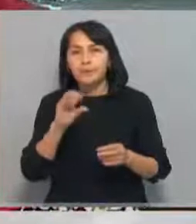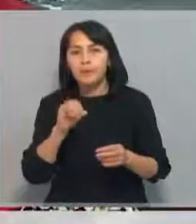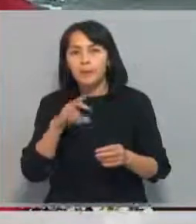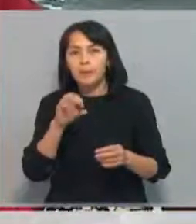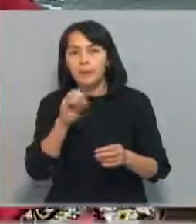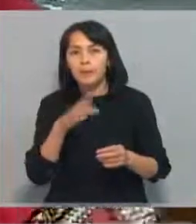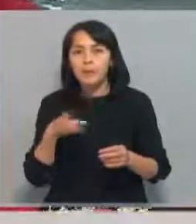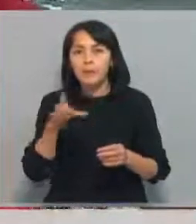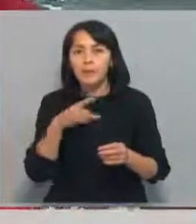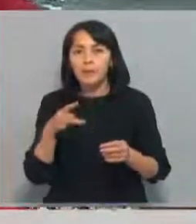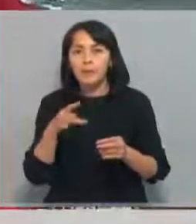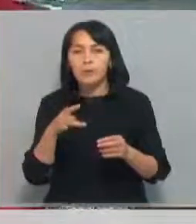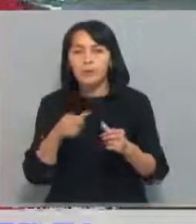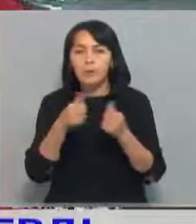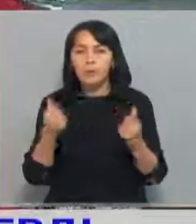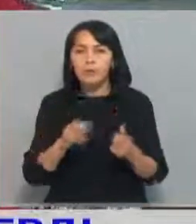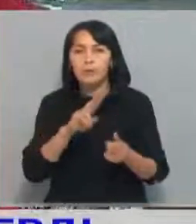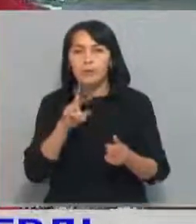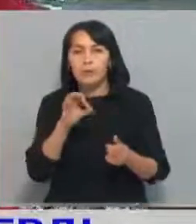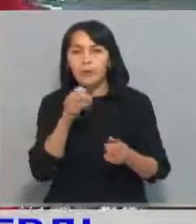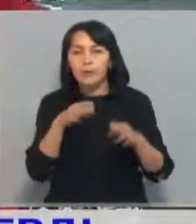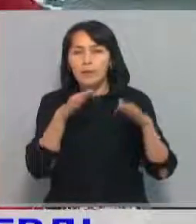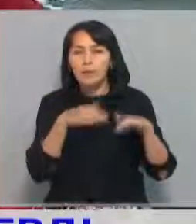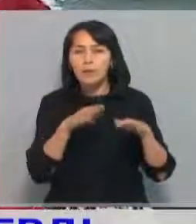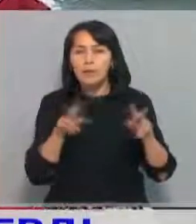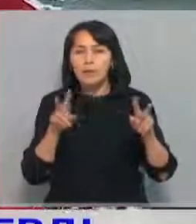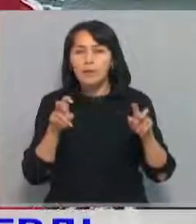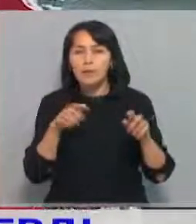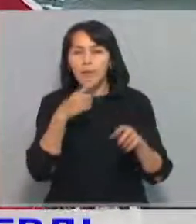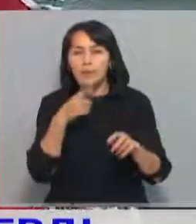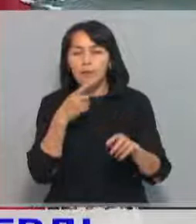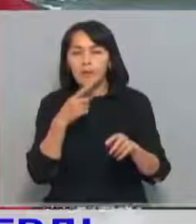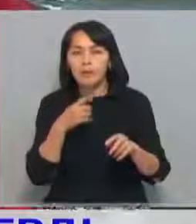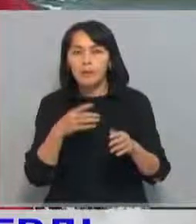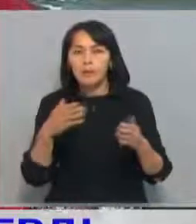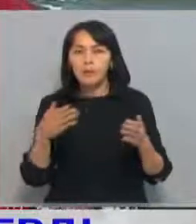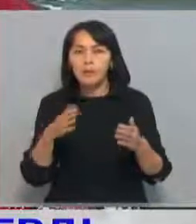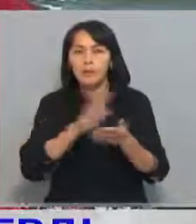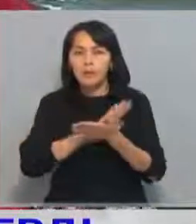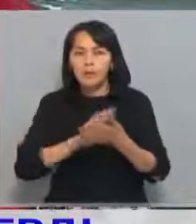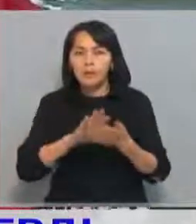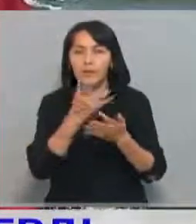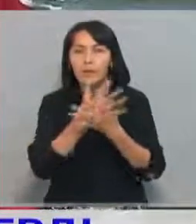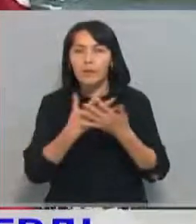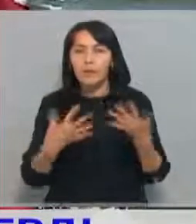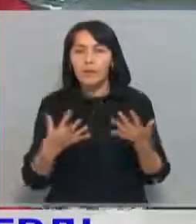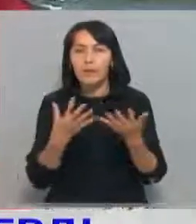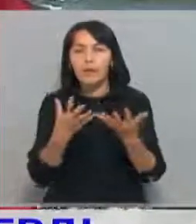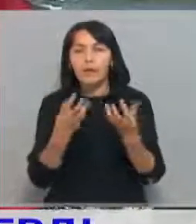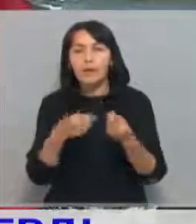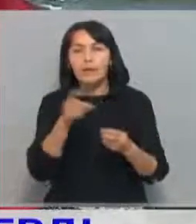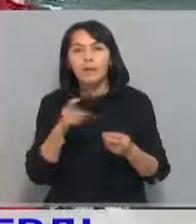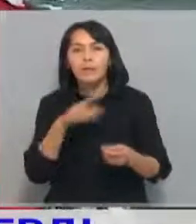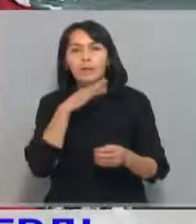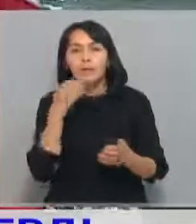бөлінгелі бері атауында келес текстиль деп қойдық. Сондықтан нағыз табиғи өнім, яғни тұтынушылар бізге